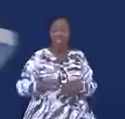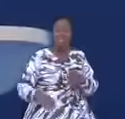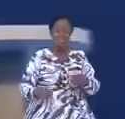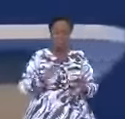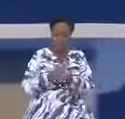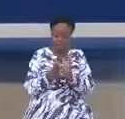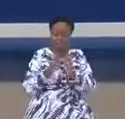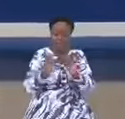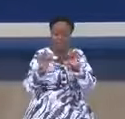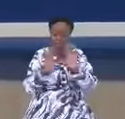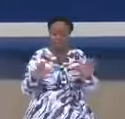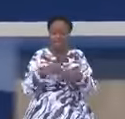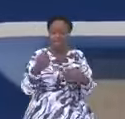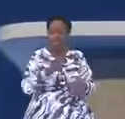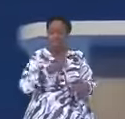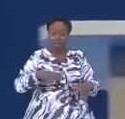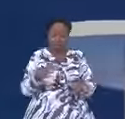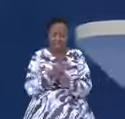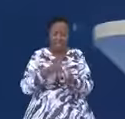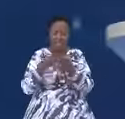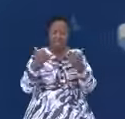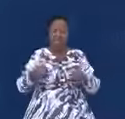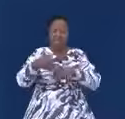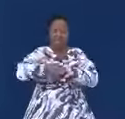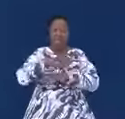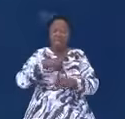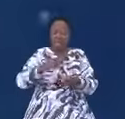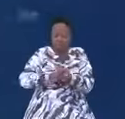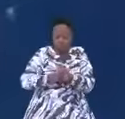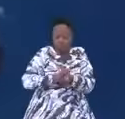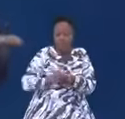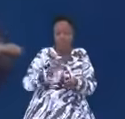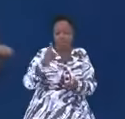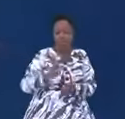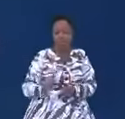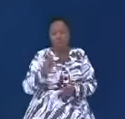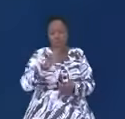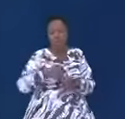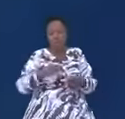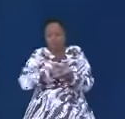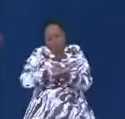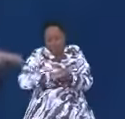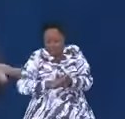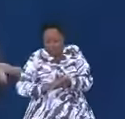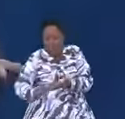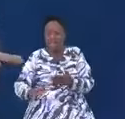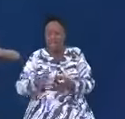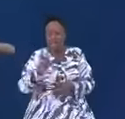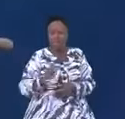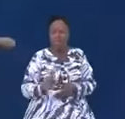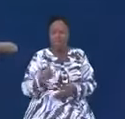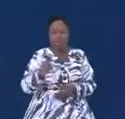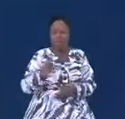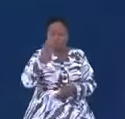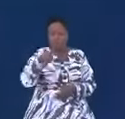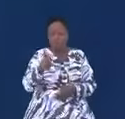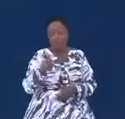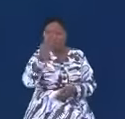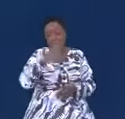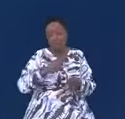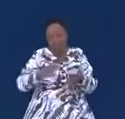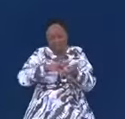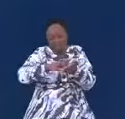et il va te brosser il va te laver il va effacer toutes les transgressions de ta vie et